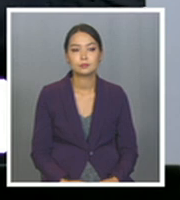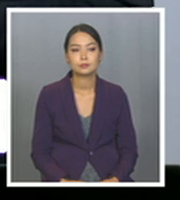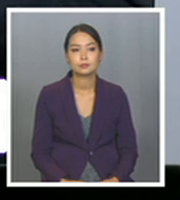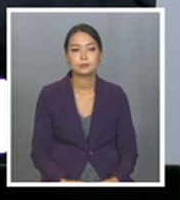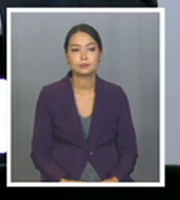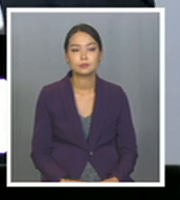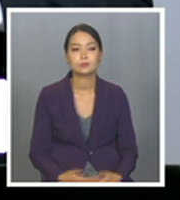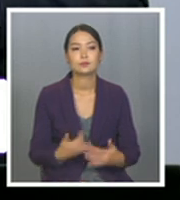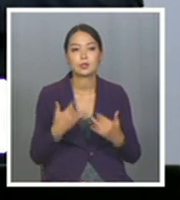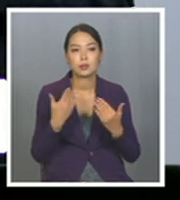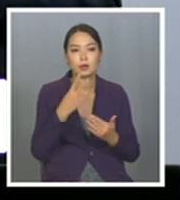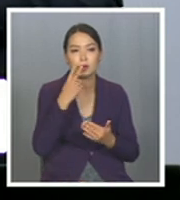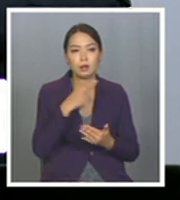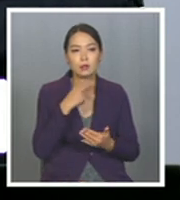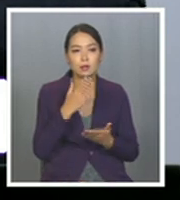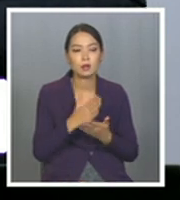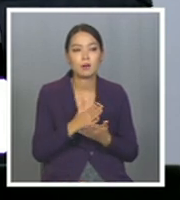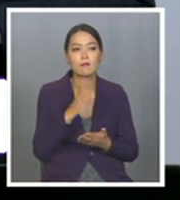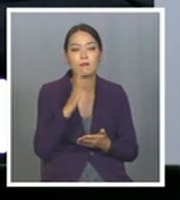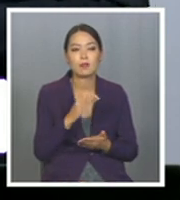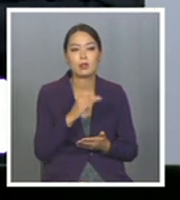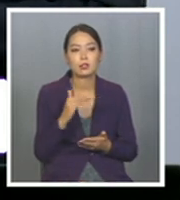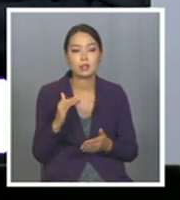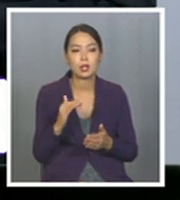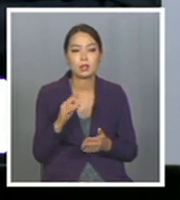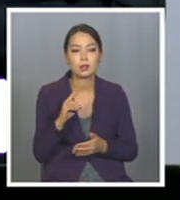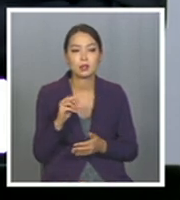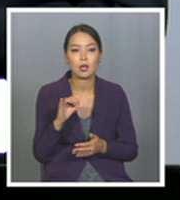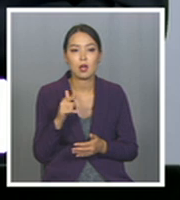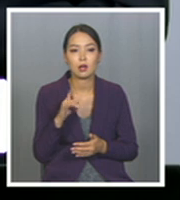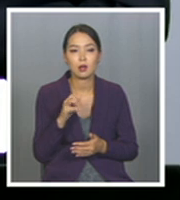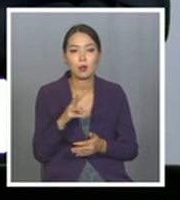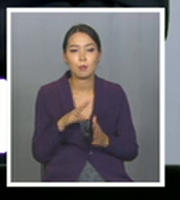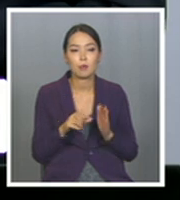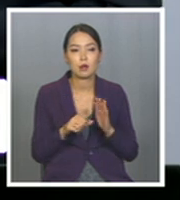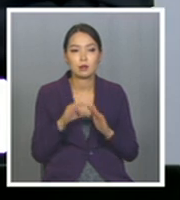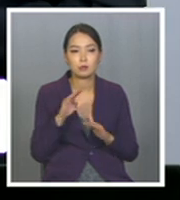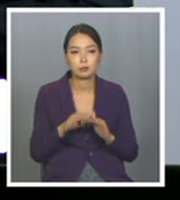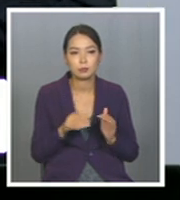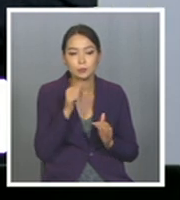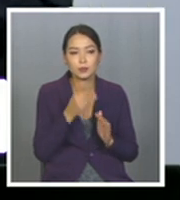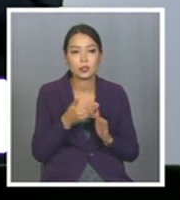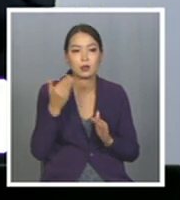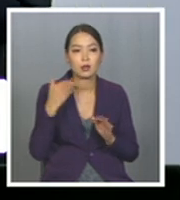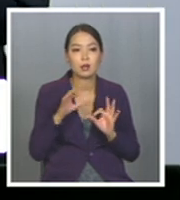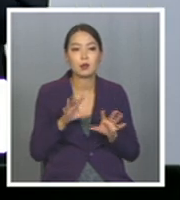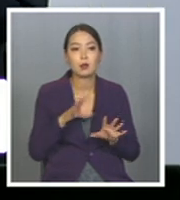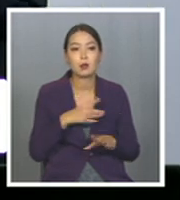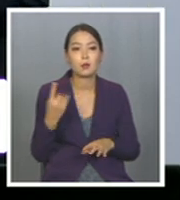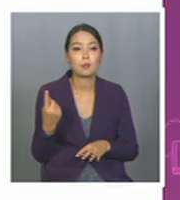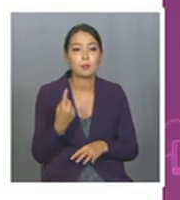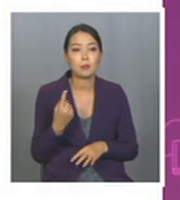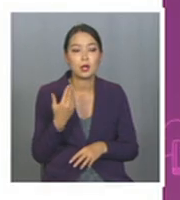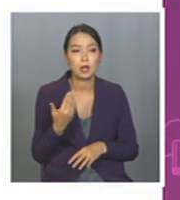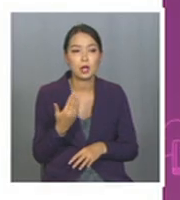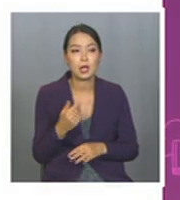енді осы жерде біз векторлық диаграмма әдісін еске түсірейік. Алдында айтып кеттік, ең бірінші